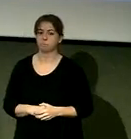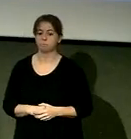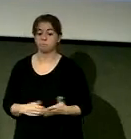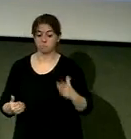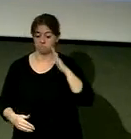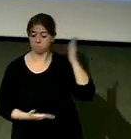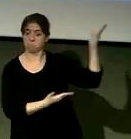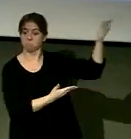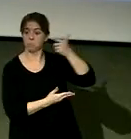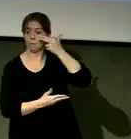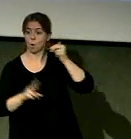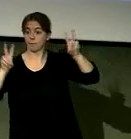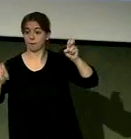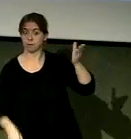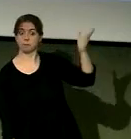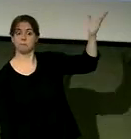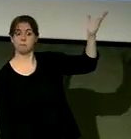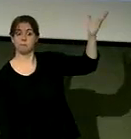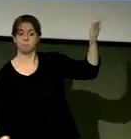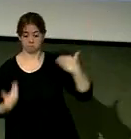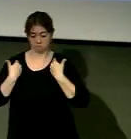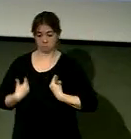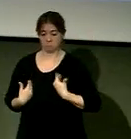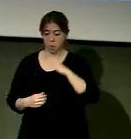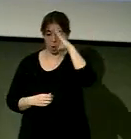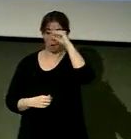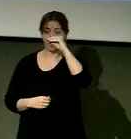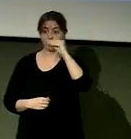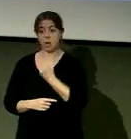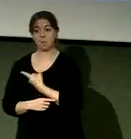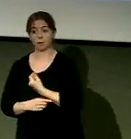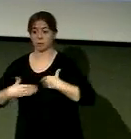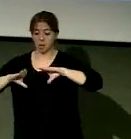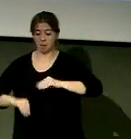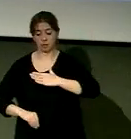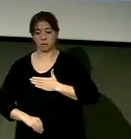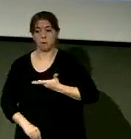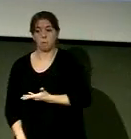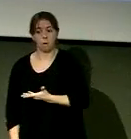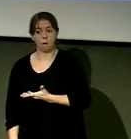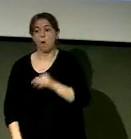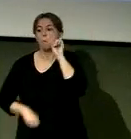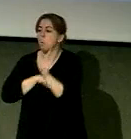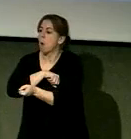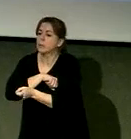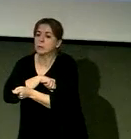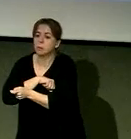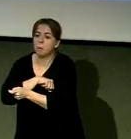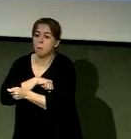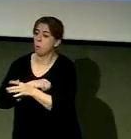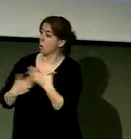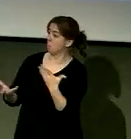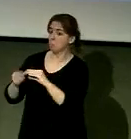du professionnel partenaire. Les addictions s'inscrivent dans un parcours de vie, dans une problématique,